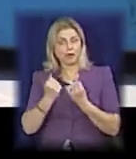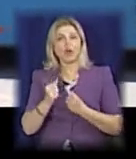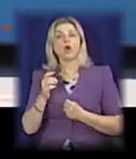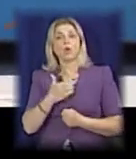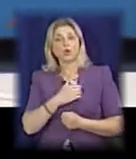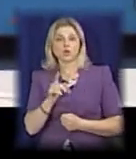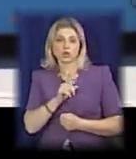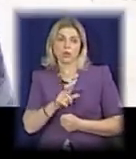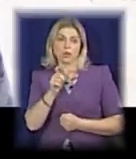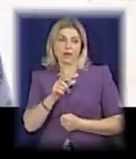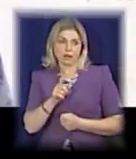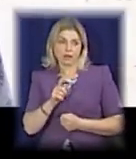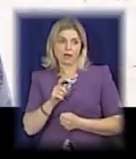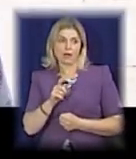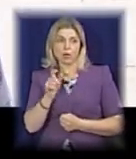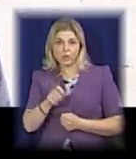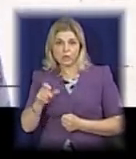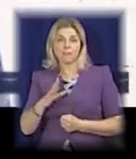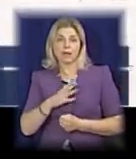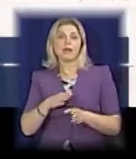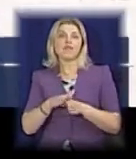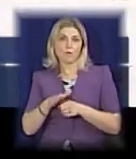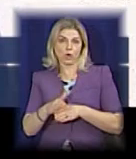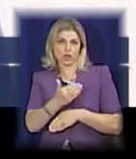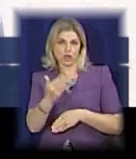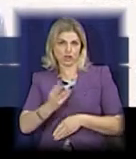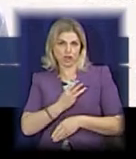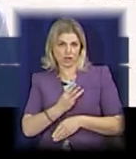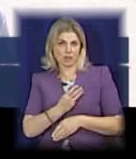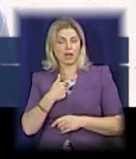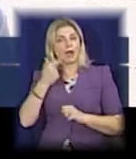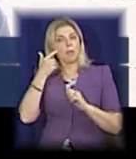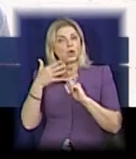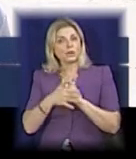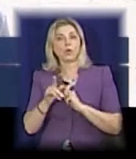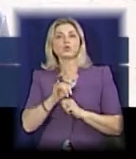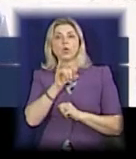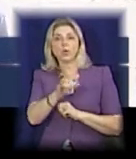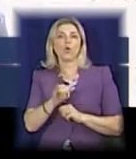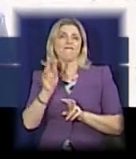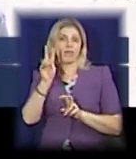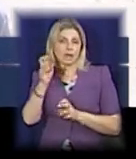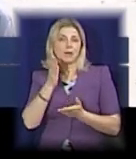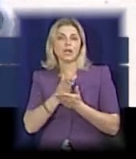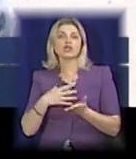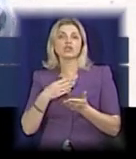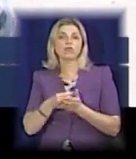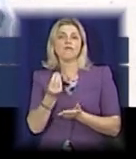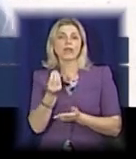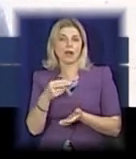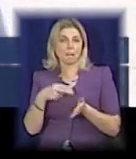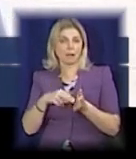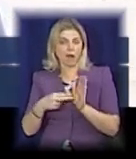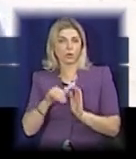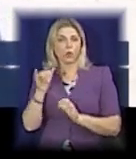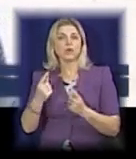врахував їх побажання. Я розумію, у перевізника є якийсь план фінансовий, який треба виконувати. У них дуже великі